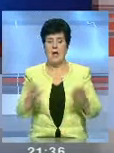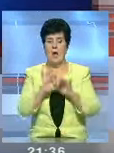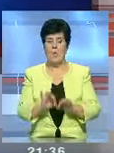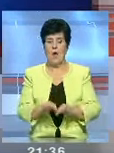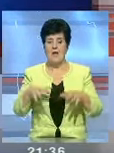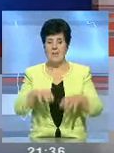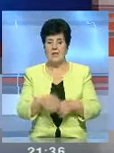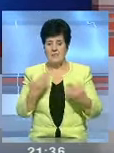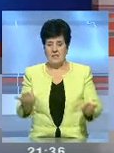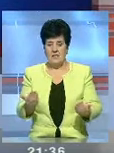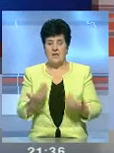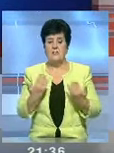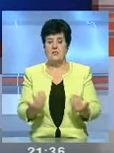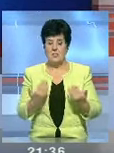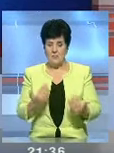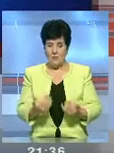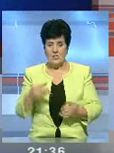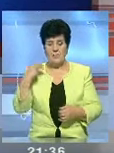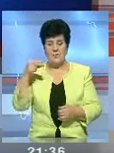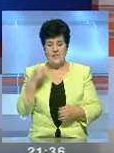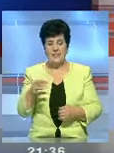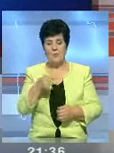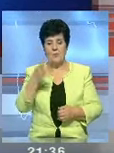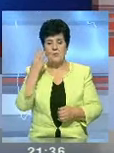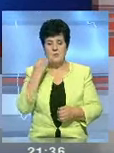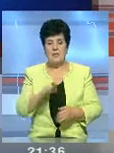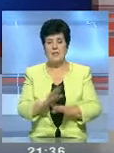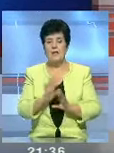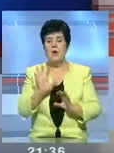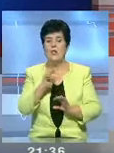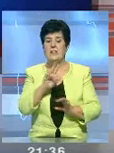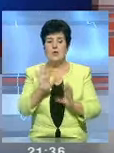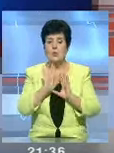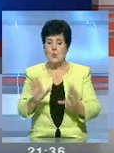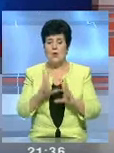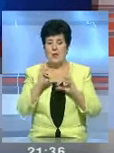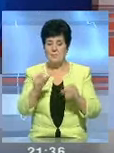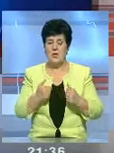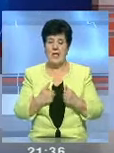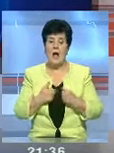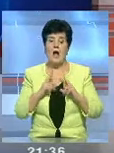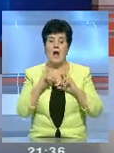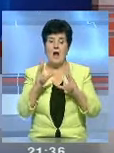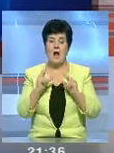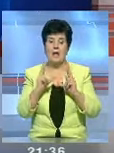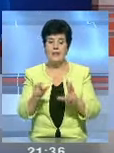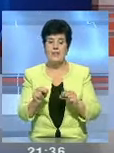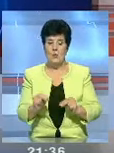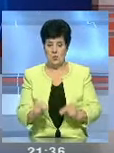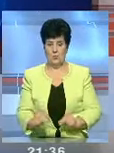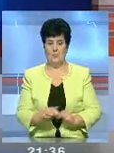сегодня в качестве президента Республики Молдова я не только обещаю, я вам гарантирую,